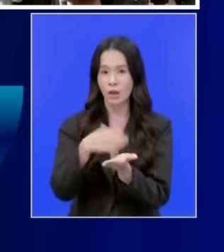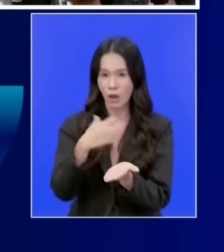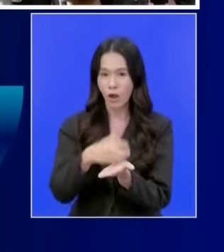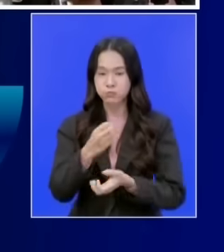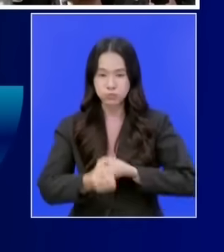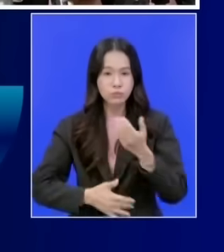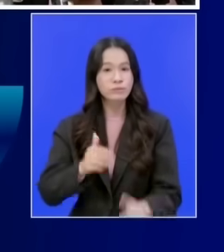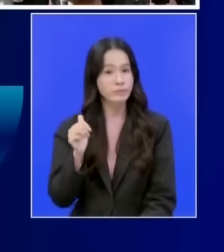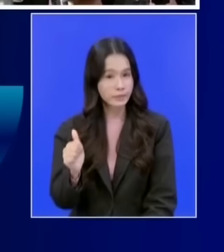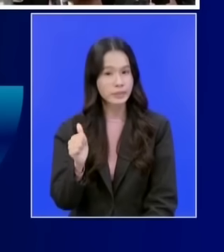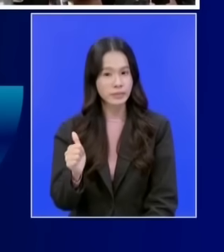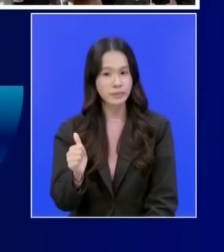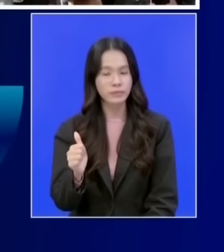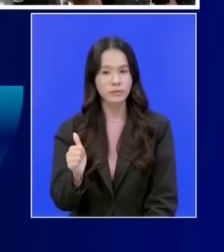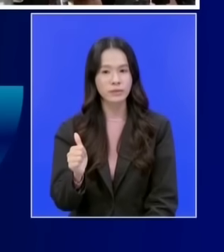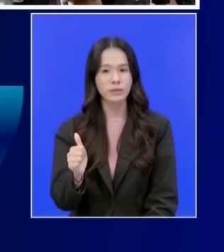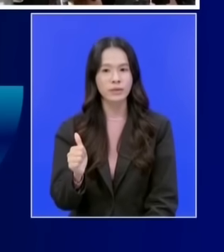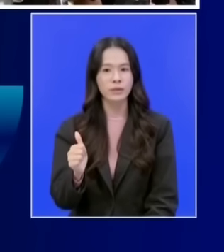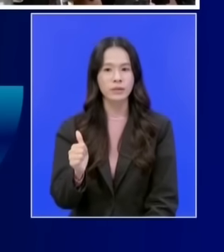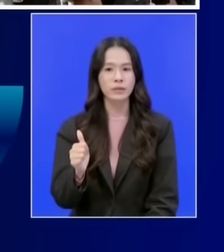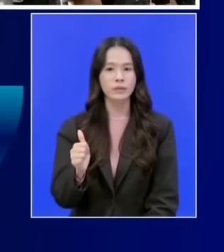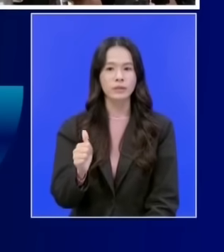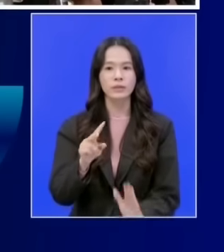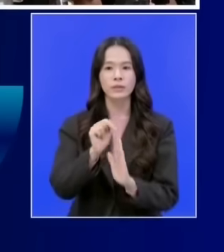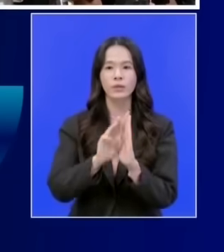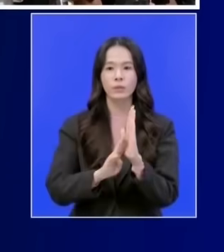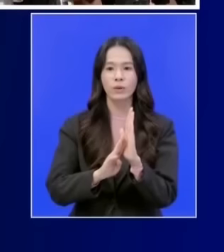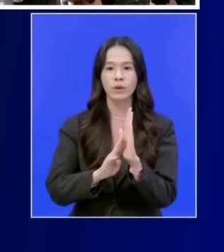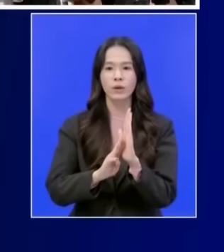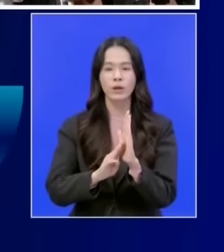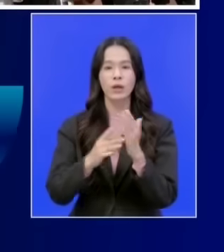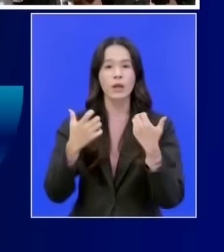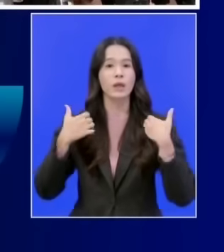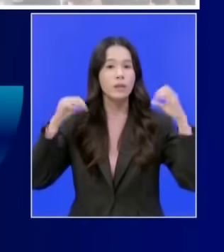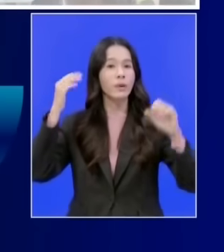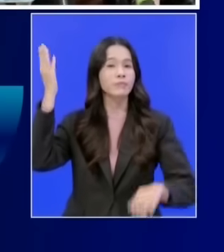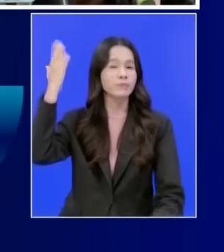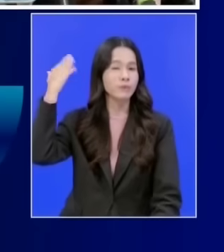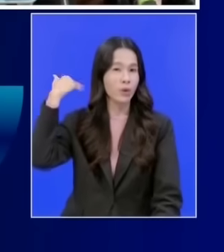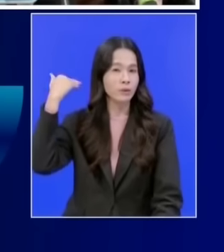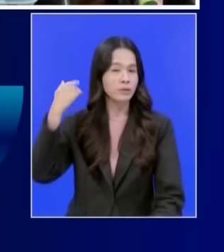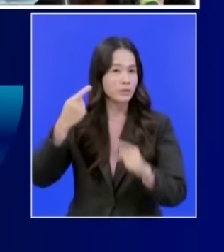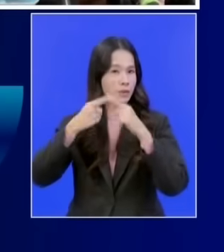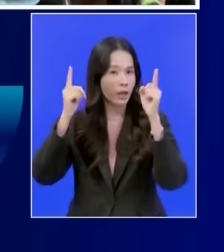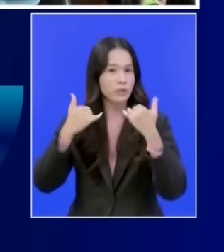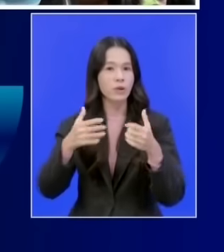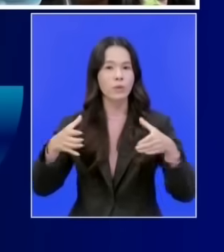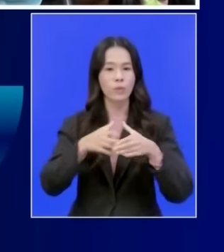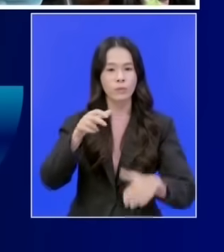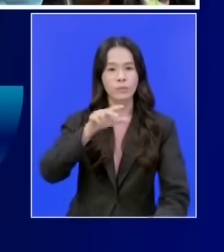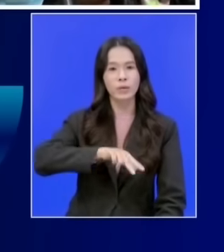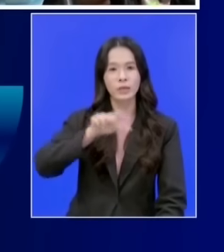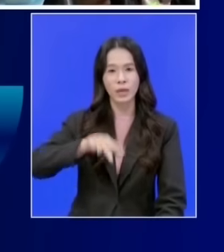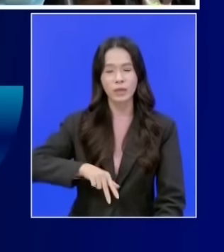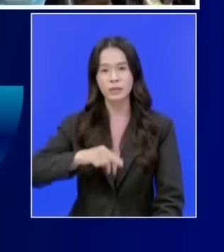ค์ซึ่งผิดกับการแถลงนโยบายหลายๆรัฐบาลที่ผ่านมาพรรคเพื่อไทยหรือไทยรักไทย